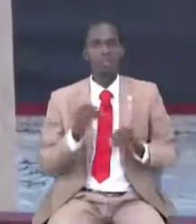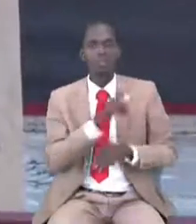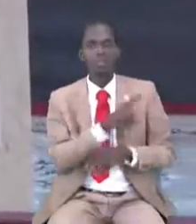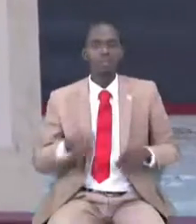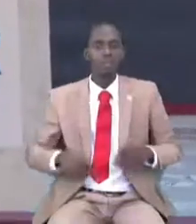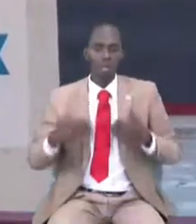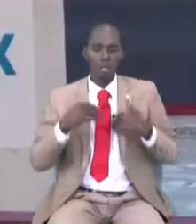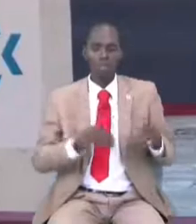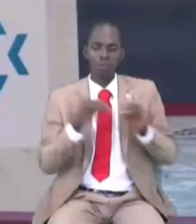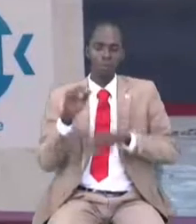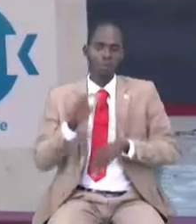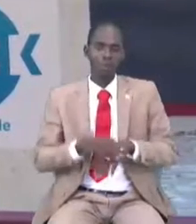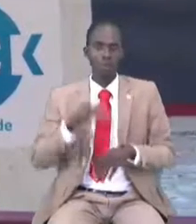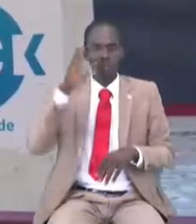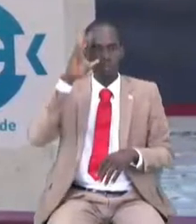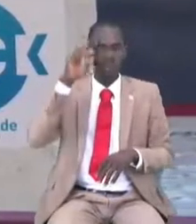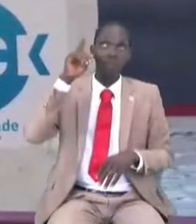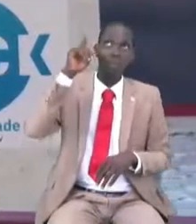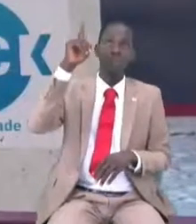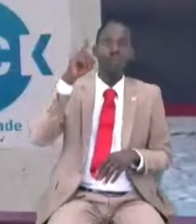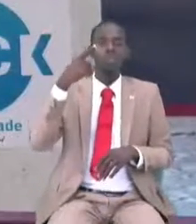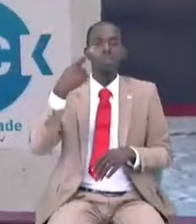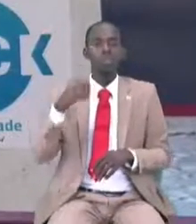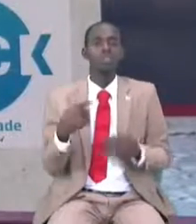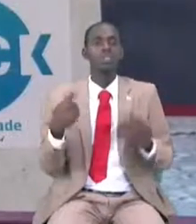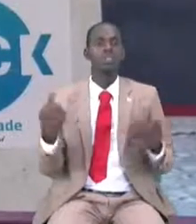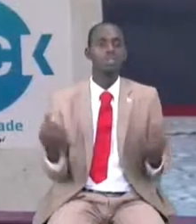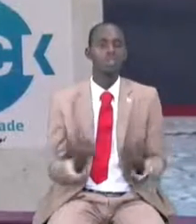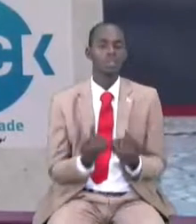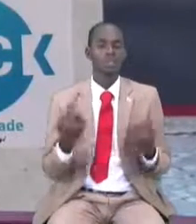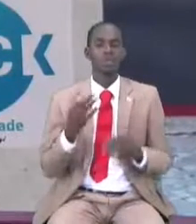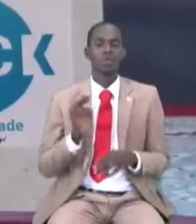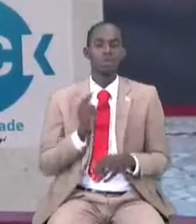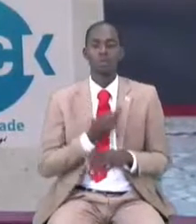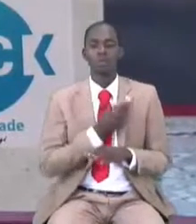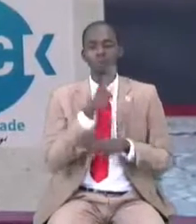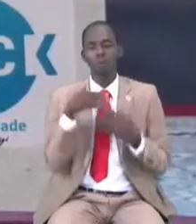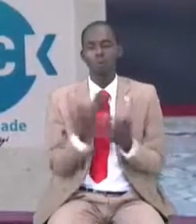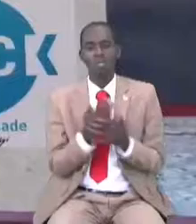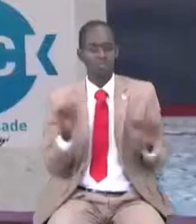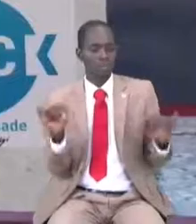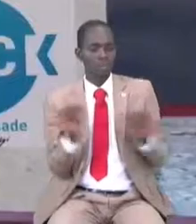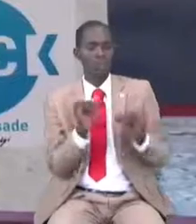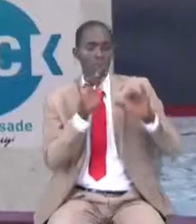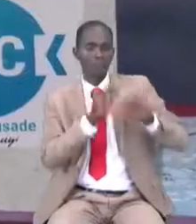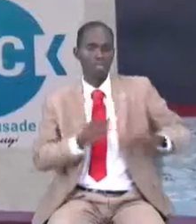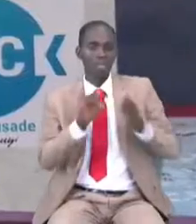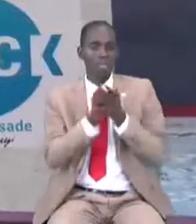tous. La même miséricorde qui vous a tué, qui vous a sauvé, va les sauver. La même grâce qui vous